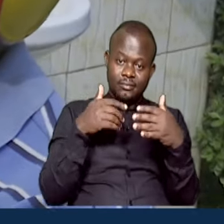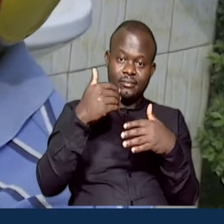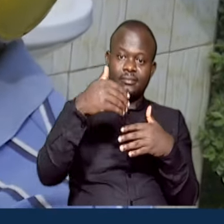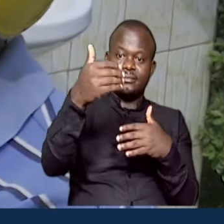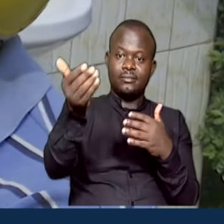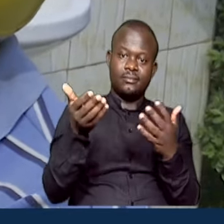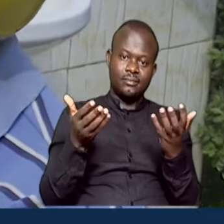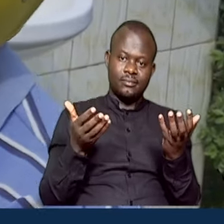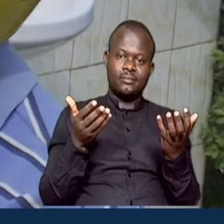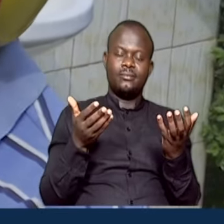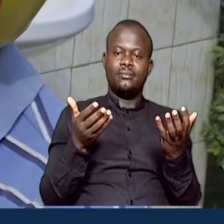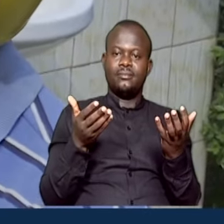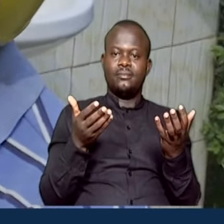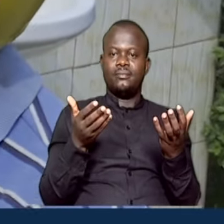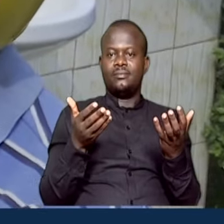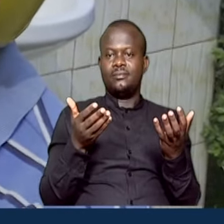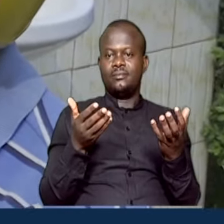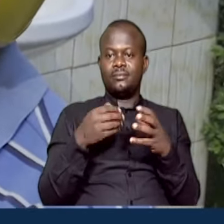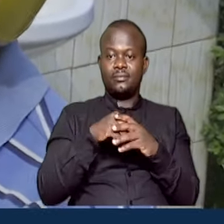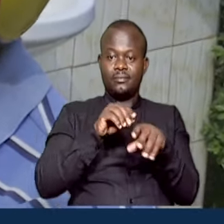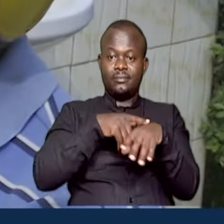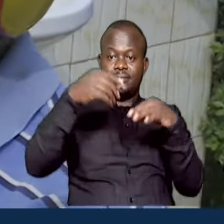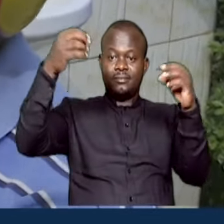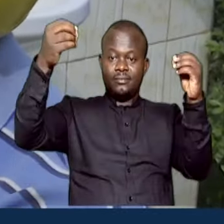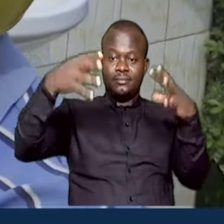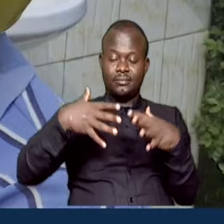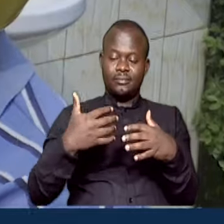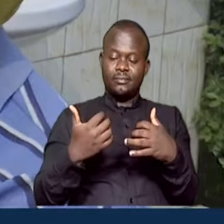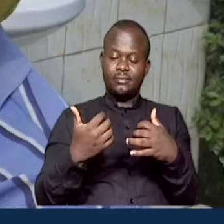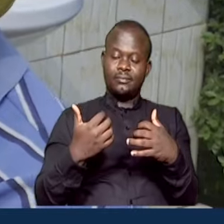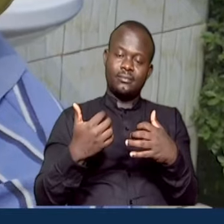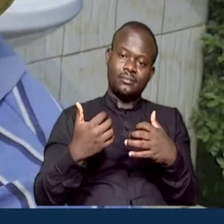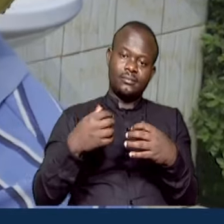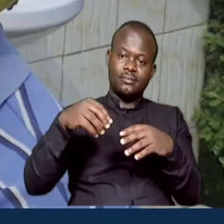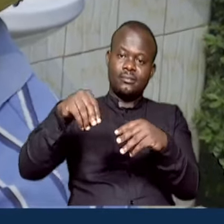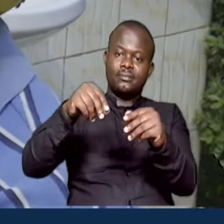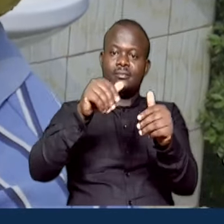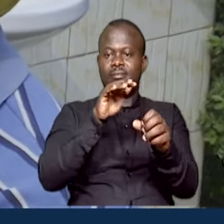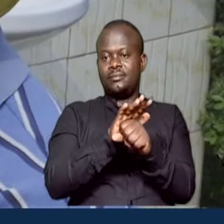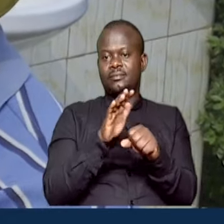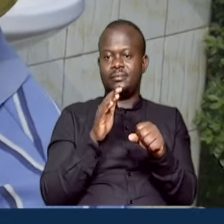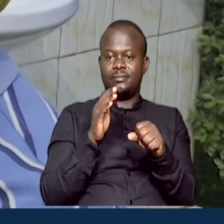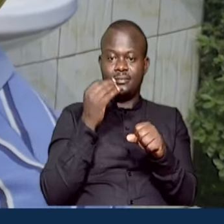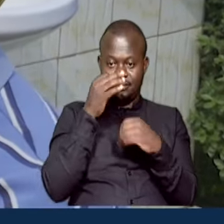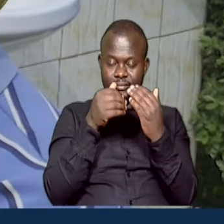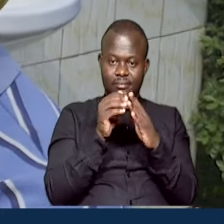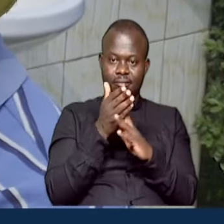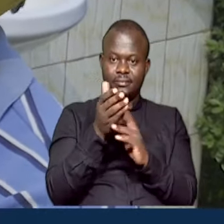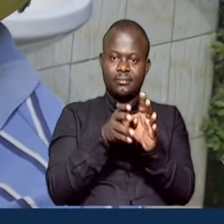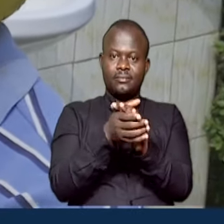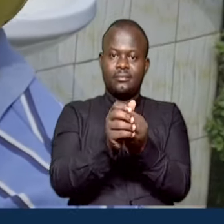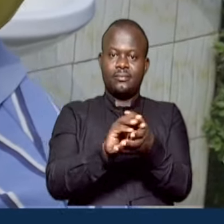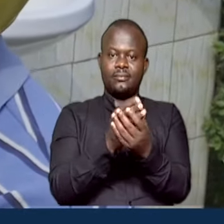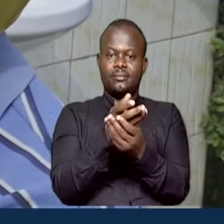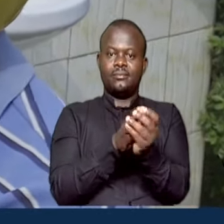akura ni nako turi mu mpeshyi kavumbi kaba kabaye kenshi umuntu hanyuze kuri kandagira ukarabe